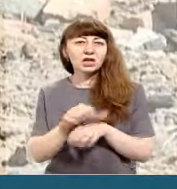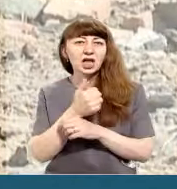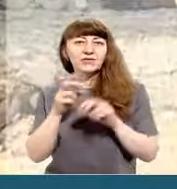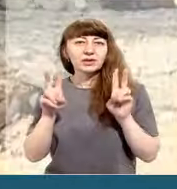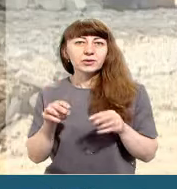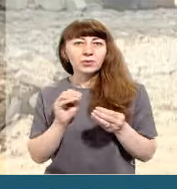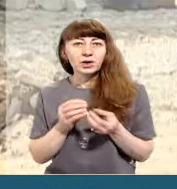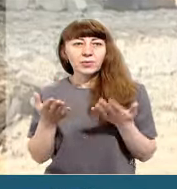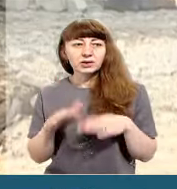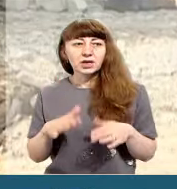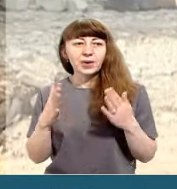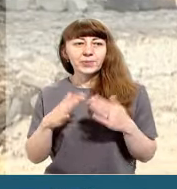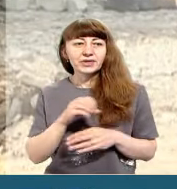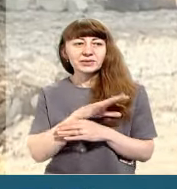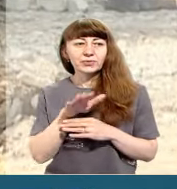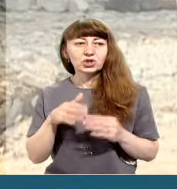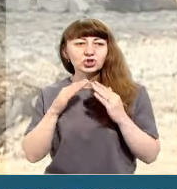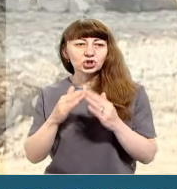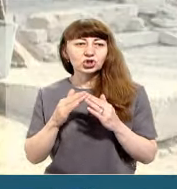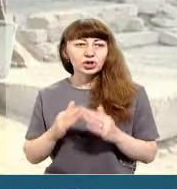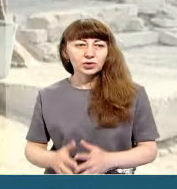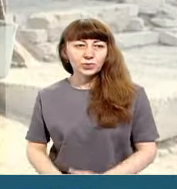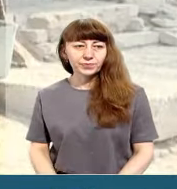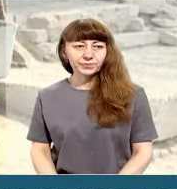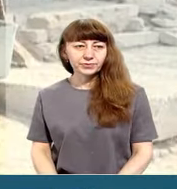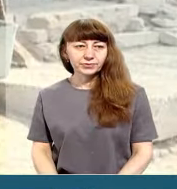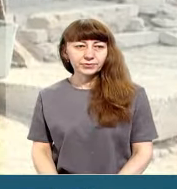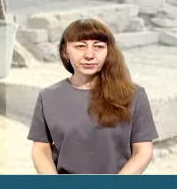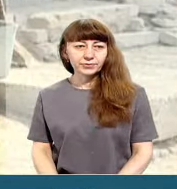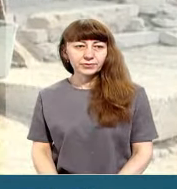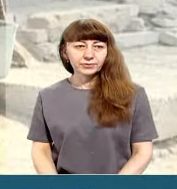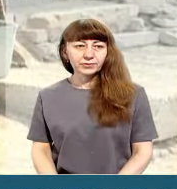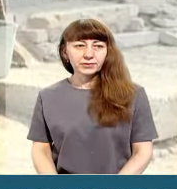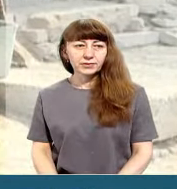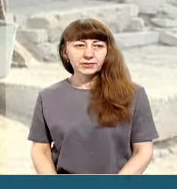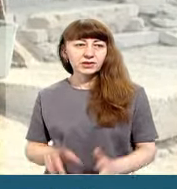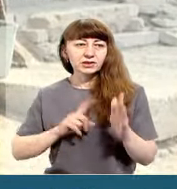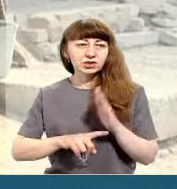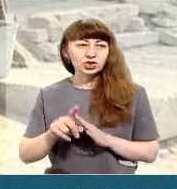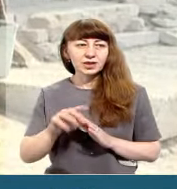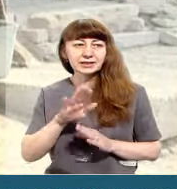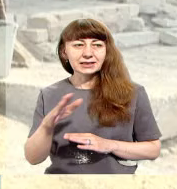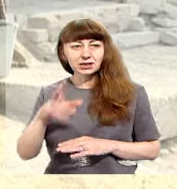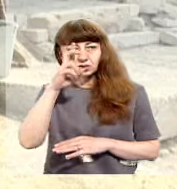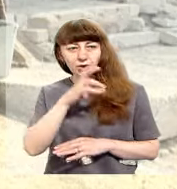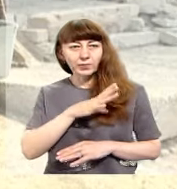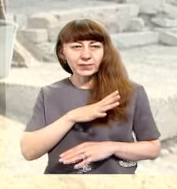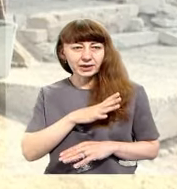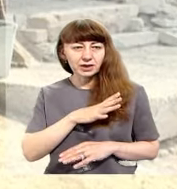темой все же остается обеспечение жильем. Изначально со стороны государства было